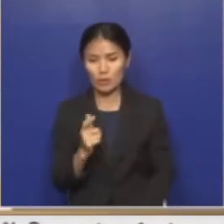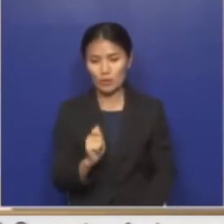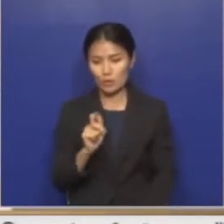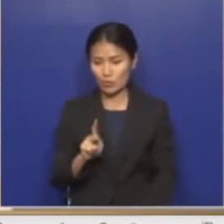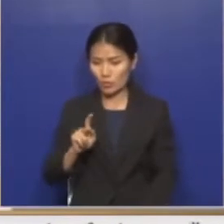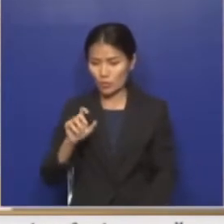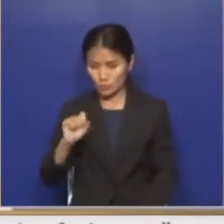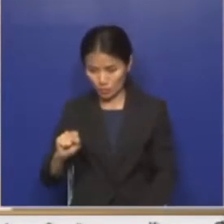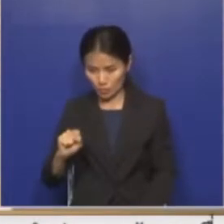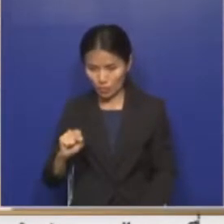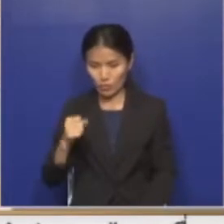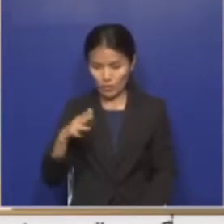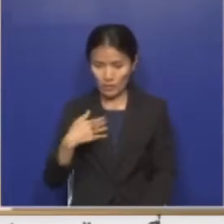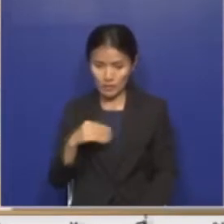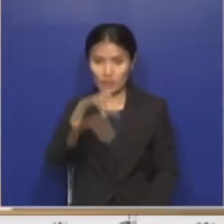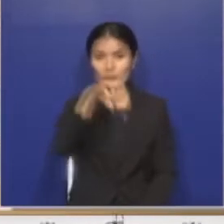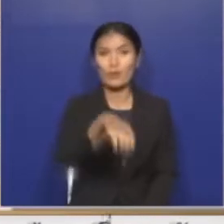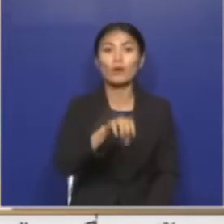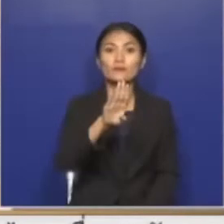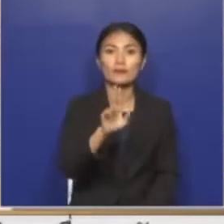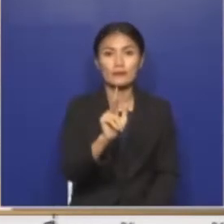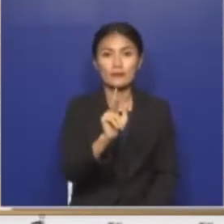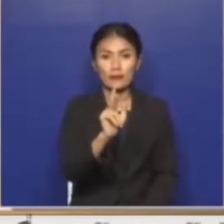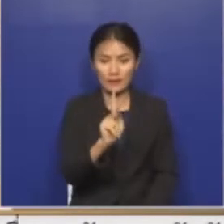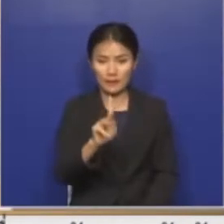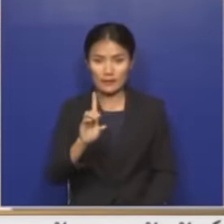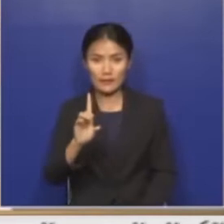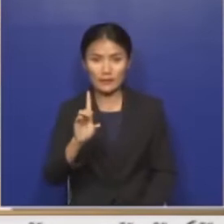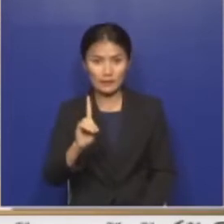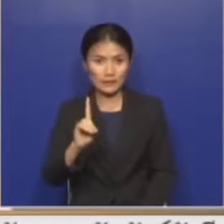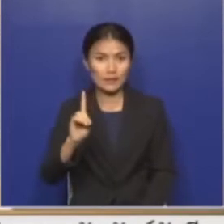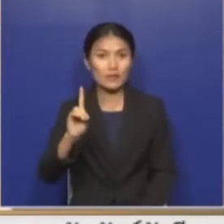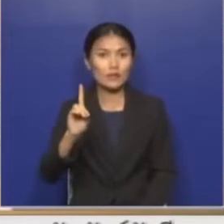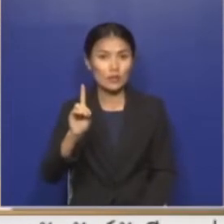กับบริษัทการเลี้ยงกบเนี่ยเอ่อซื้อ